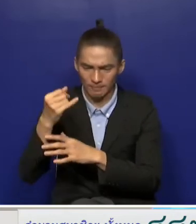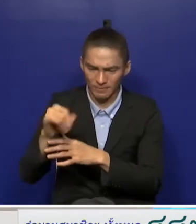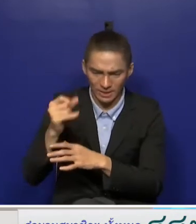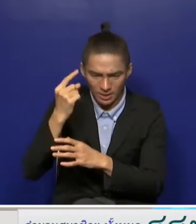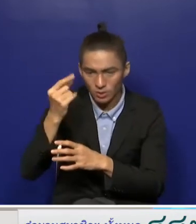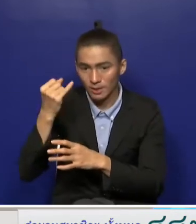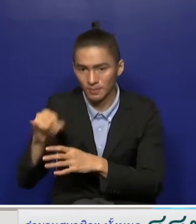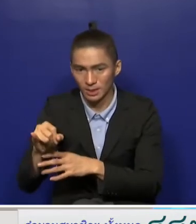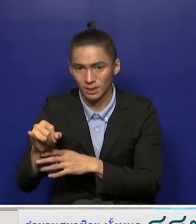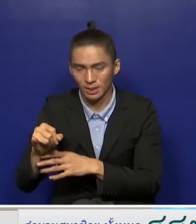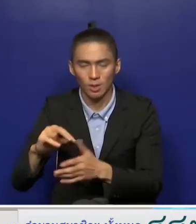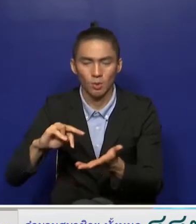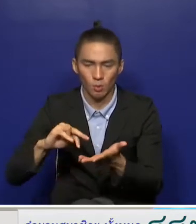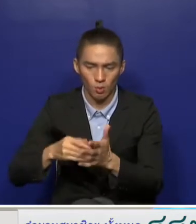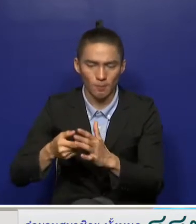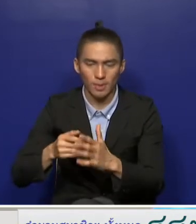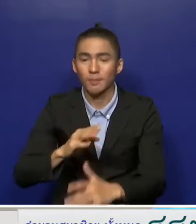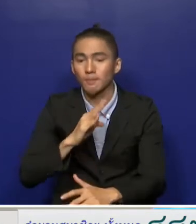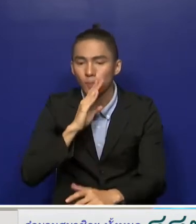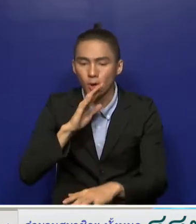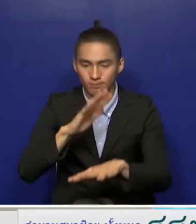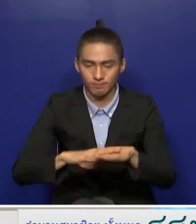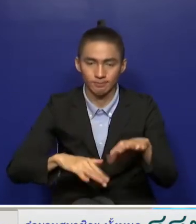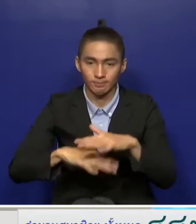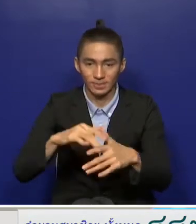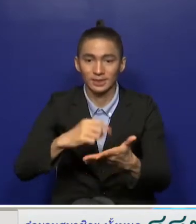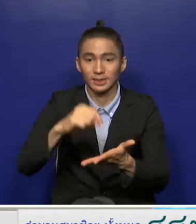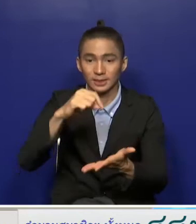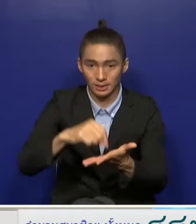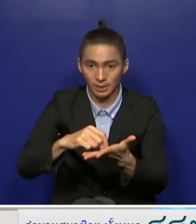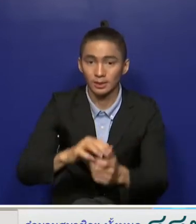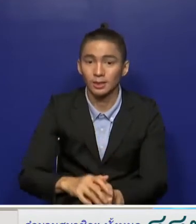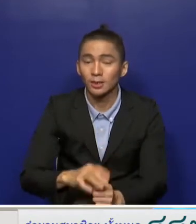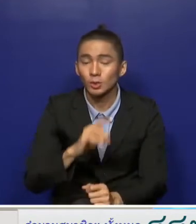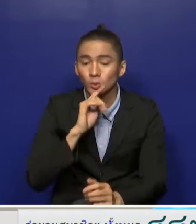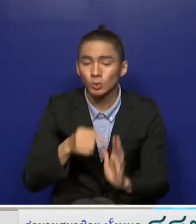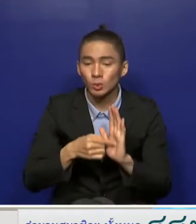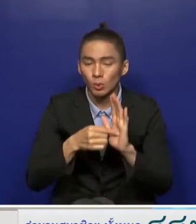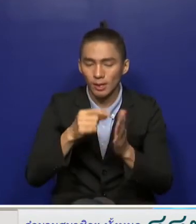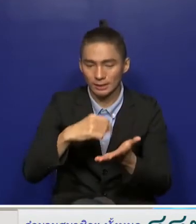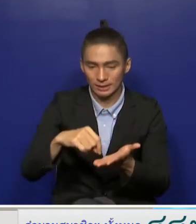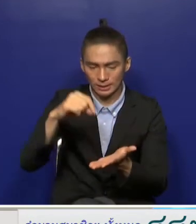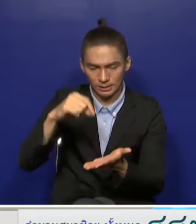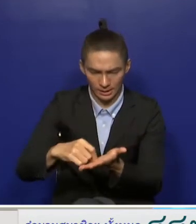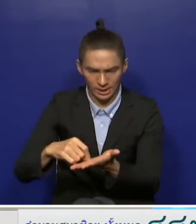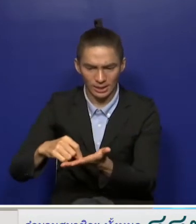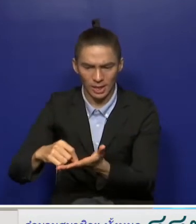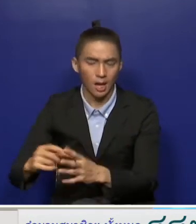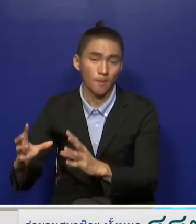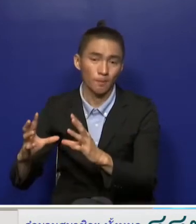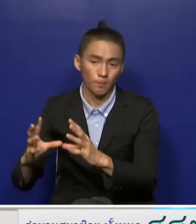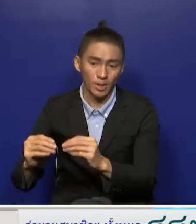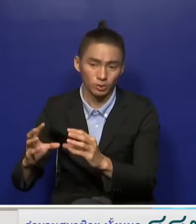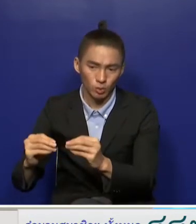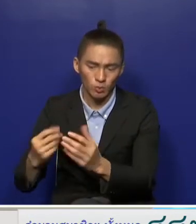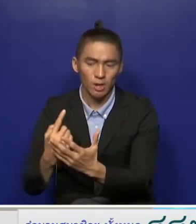าขายใรัฐานุารปอมรหมอชื่อหอว่าการที่เอาหลายเซ็ต์จากการจัดวัยชุมในเรื่องของผู้นำ